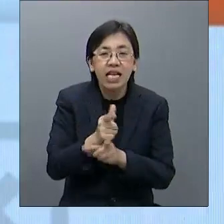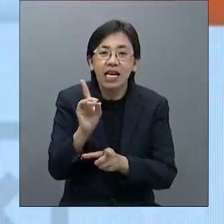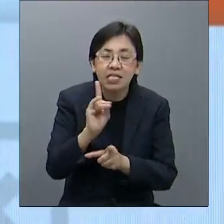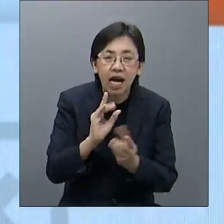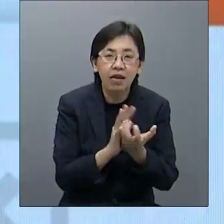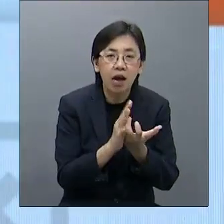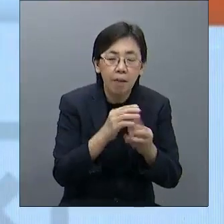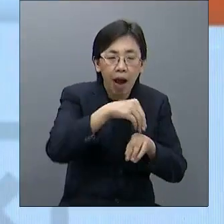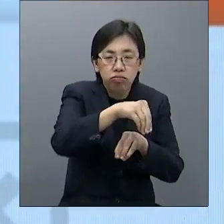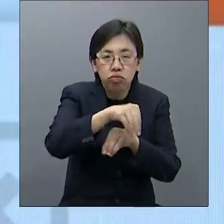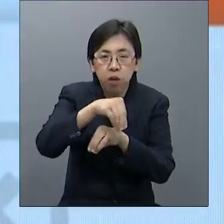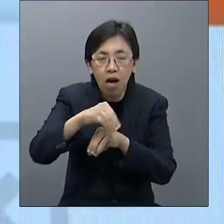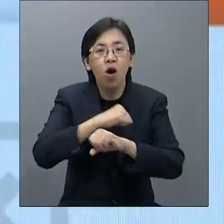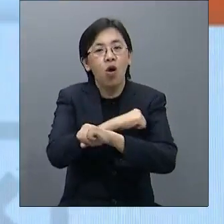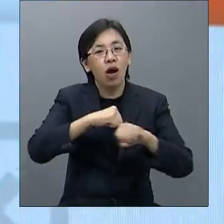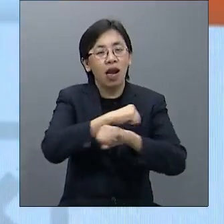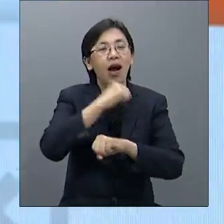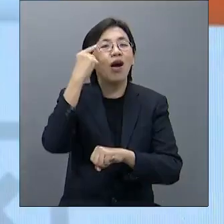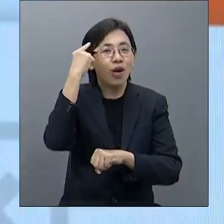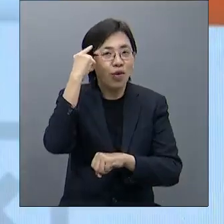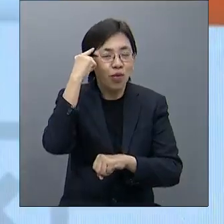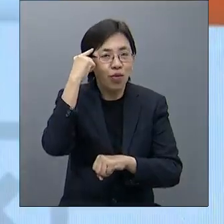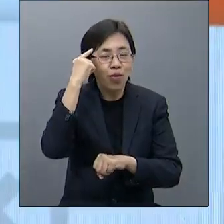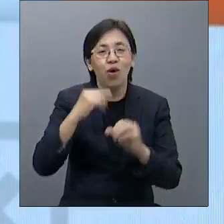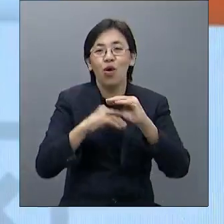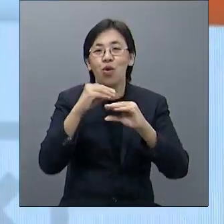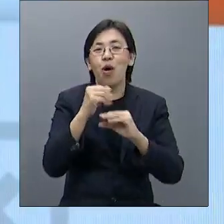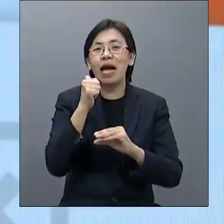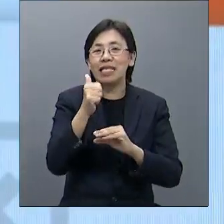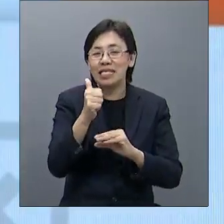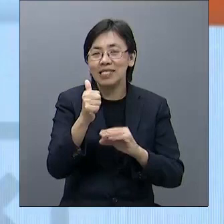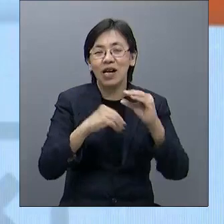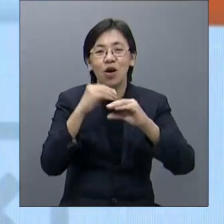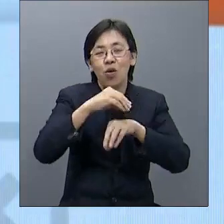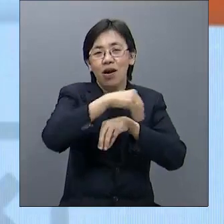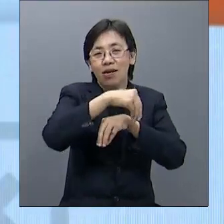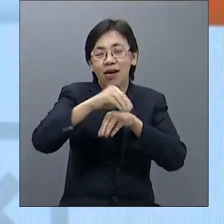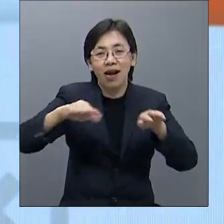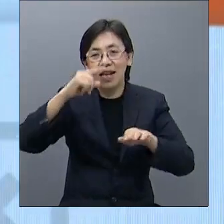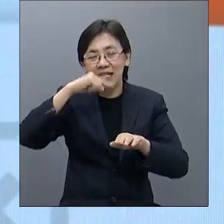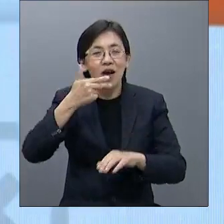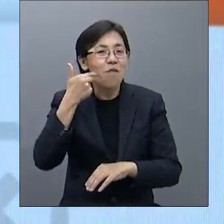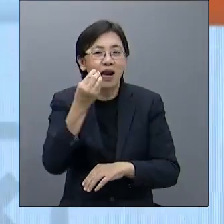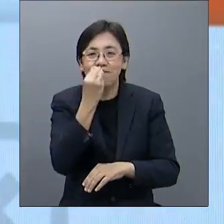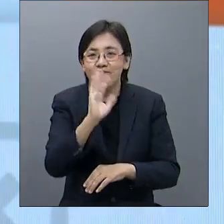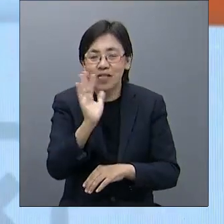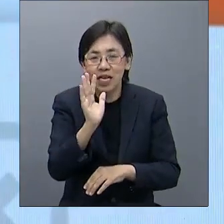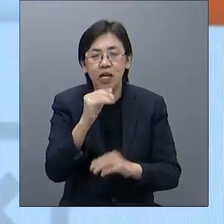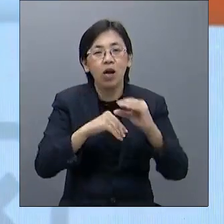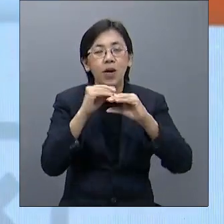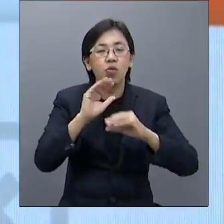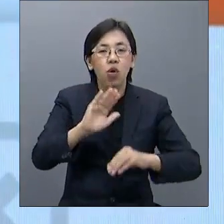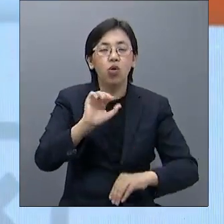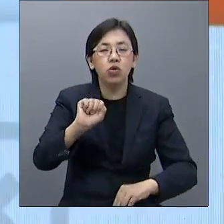ำลังกายอีกด้วยนะคะนี่แหละค่ะก็คือเรื่องราวของโครงการดีๆโครงการเครือข่ายเด็กไทยไม่กินหวานของทางสสส.